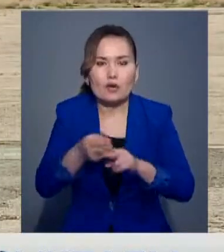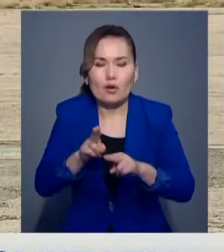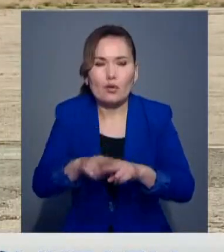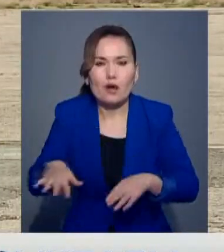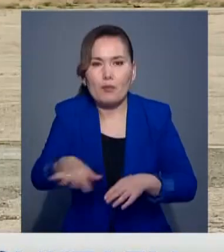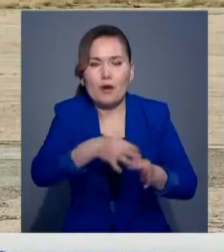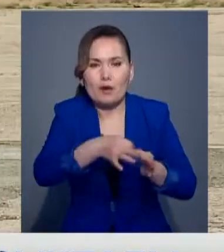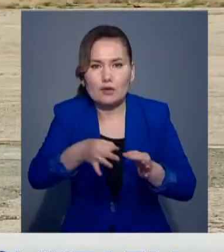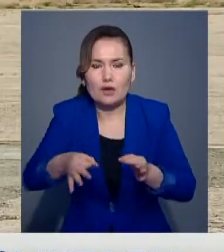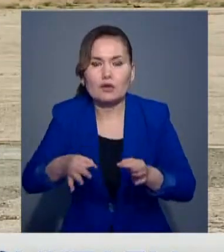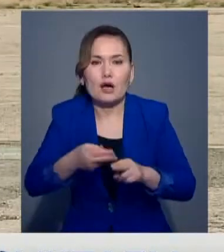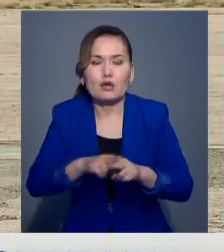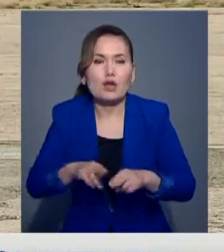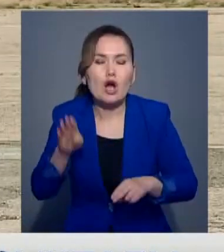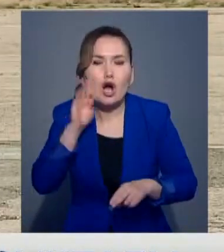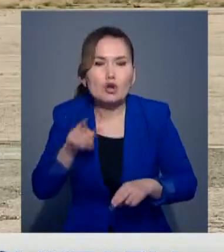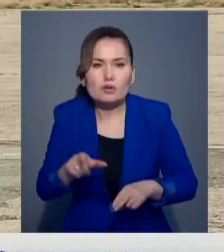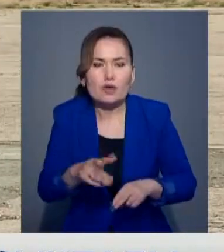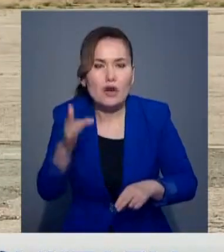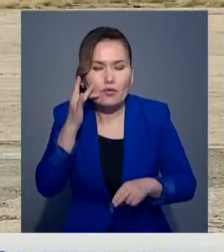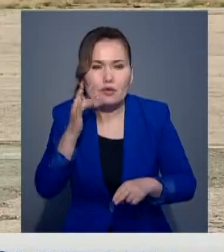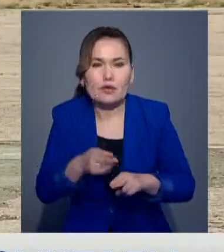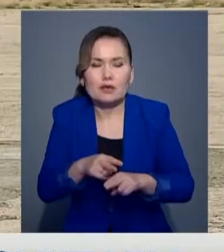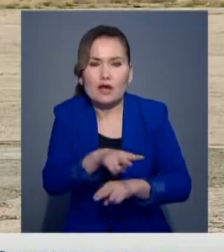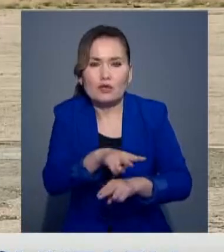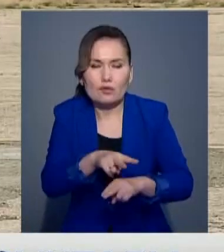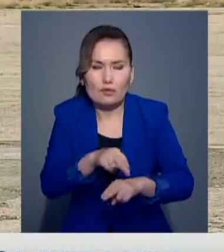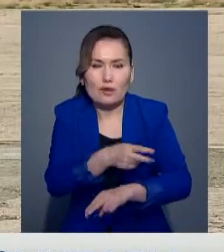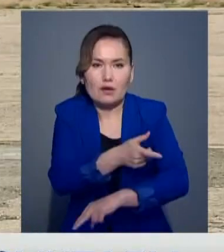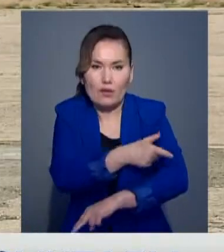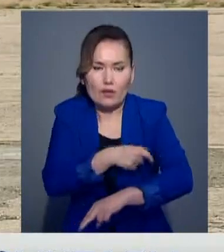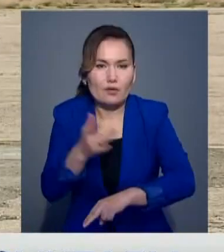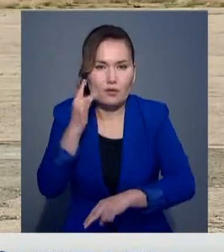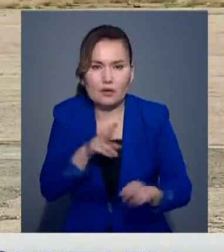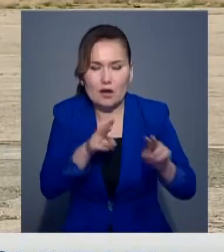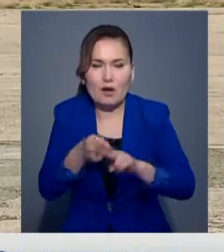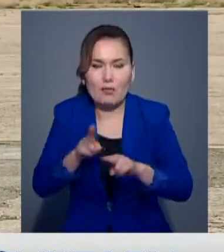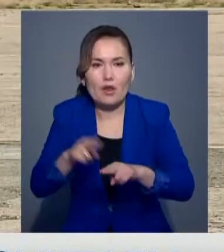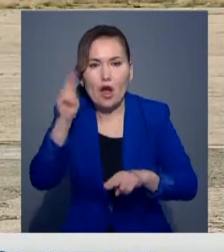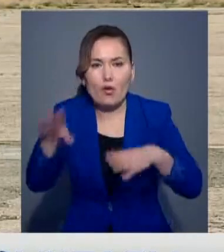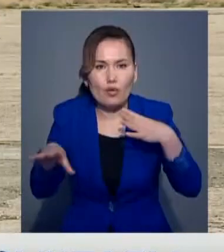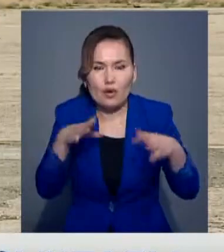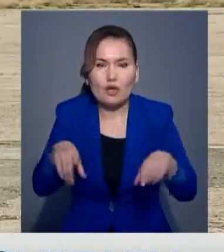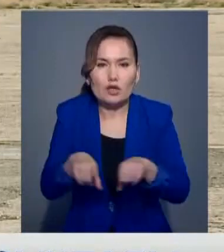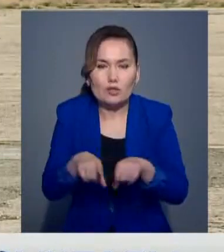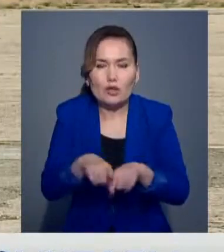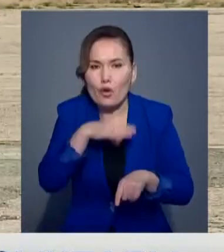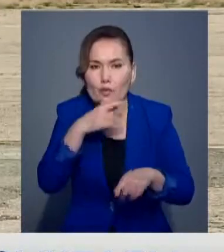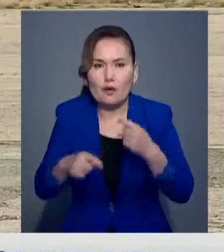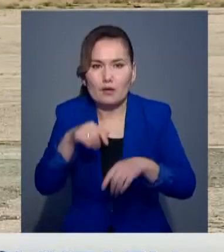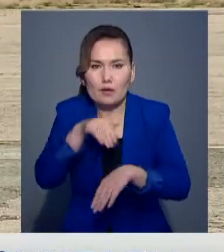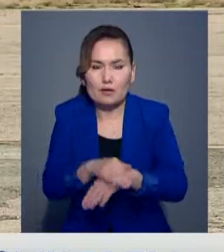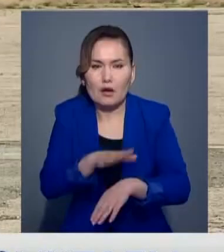және Теріс-Ащыбұлақ су қоймаларында арнайы жұмыс кестесі бекітілген көрінеді. Оқу-жаттығу барысында бірқатар кемшіліктер анықталды.